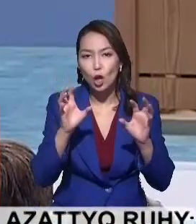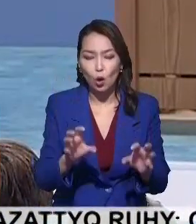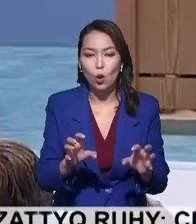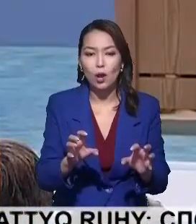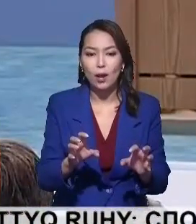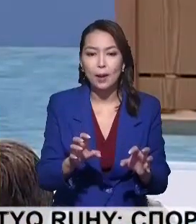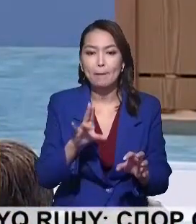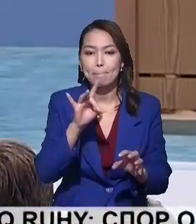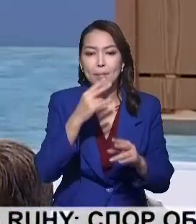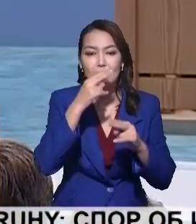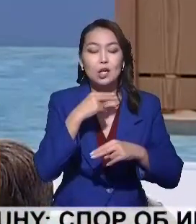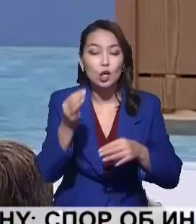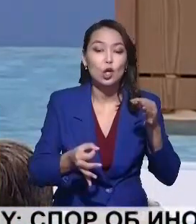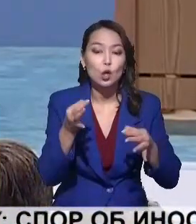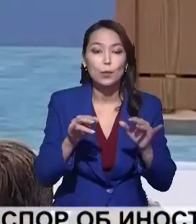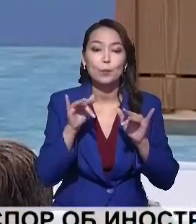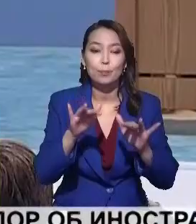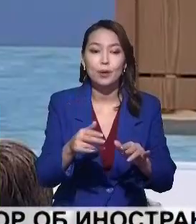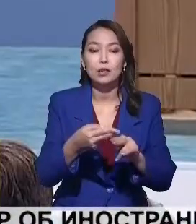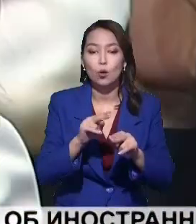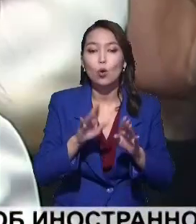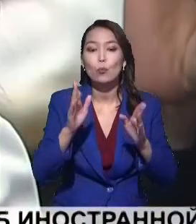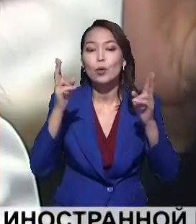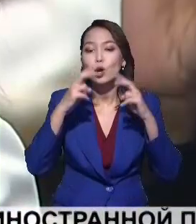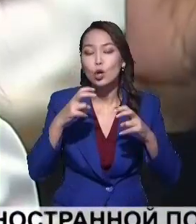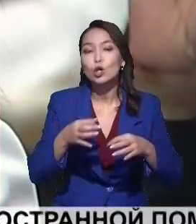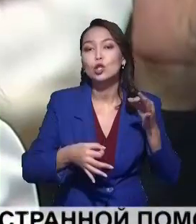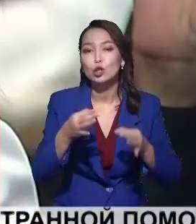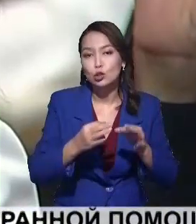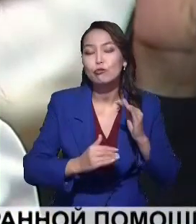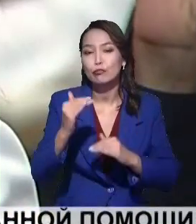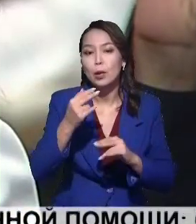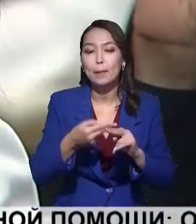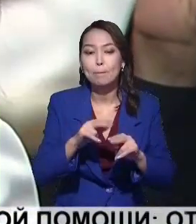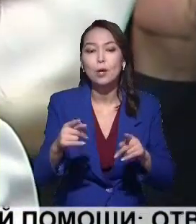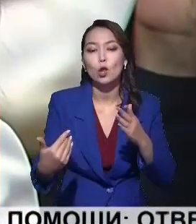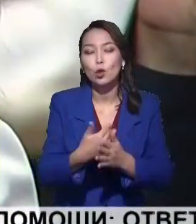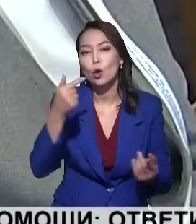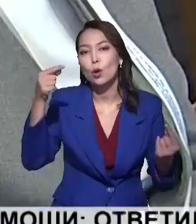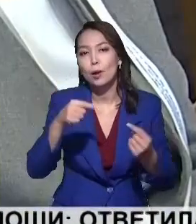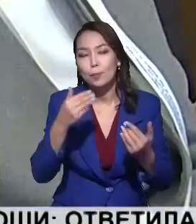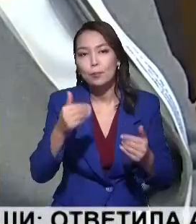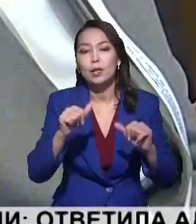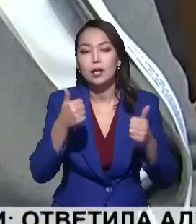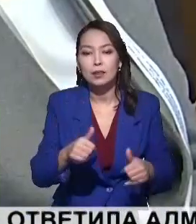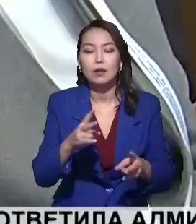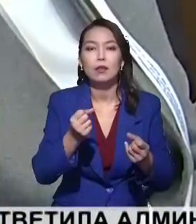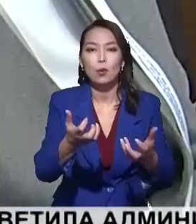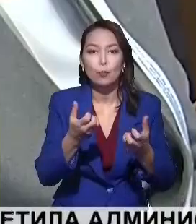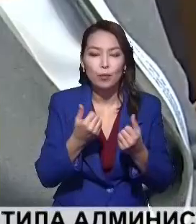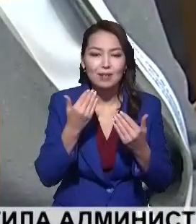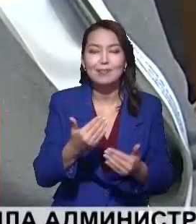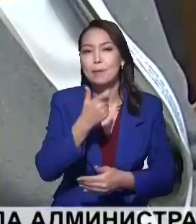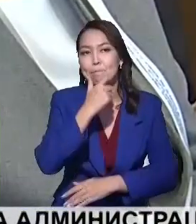при рассмотрении судебных дел теперь проверяются судебным жюри. Это новый подход, нацеленный на повышение